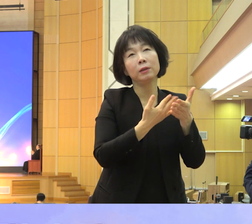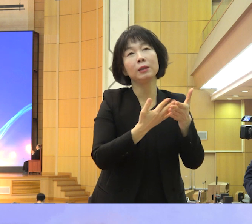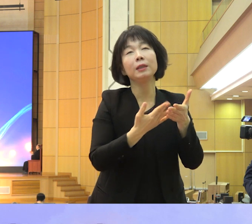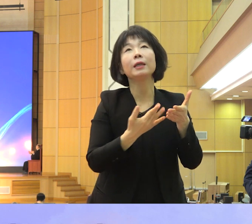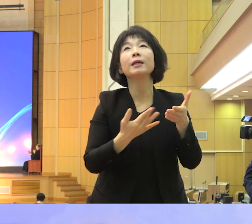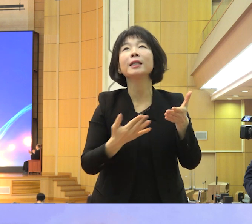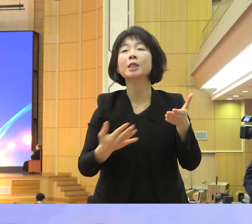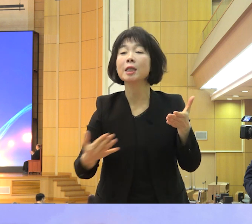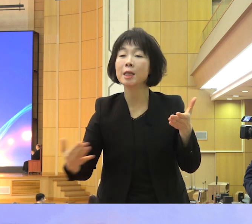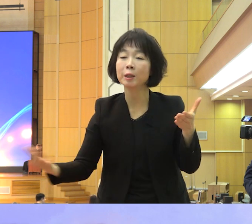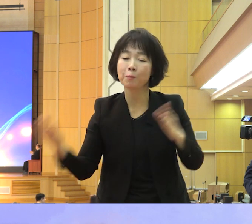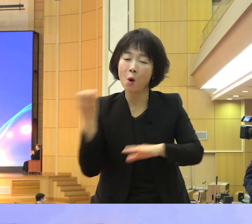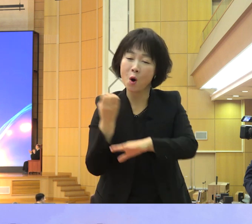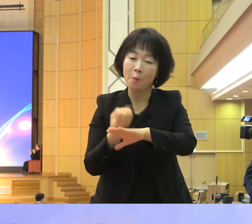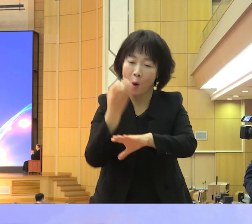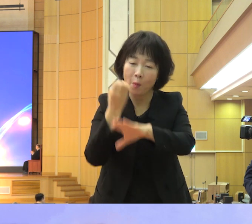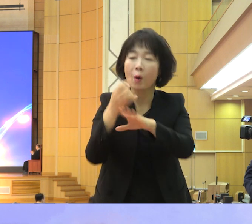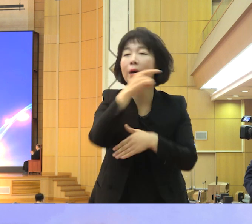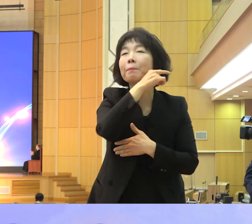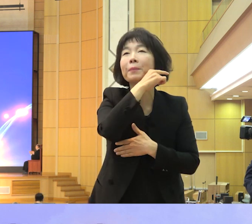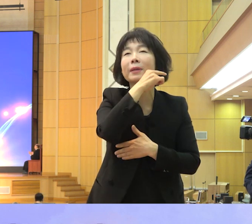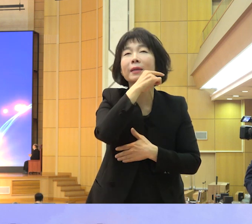사랑으로 흘리신